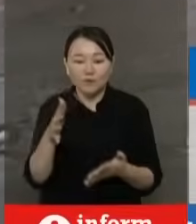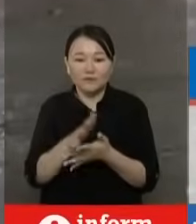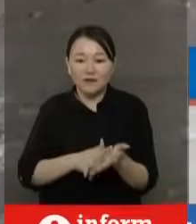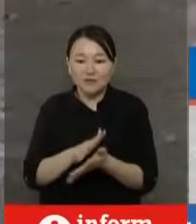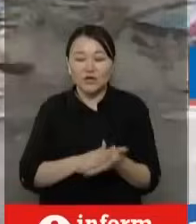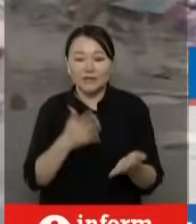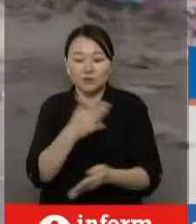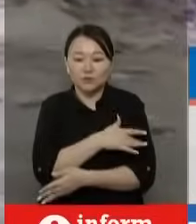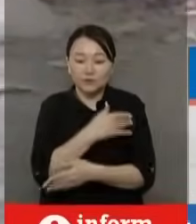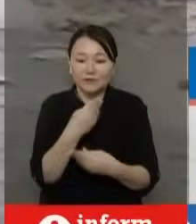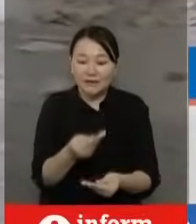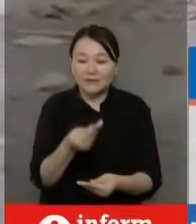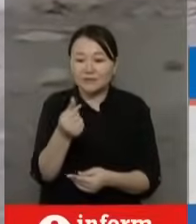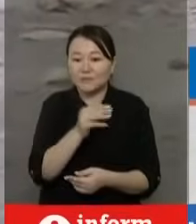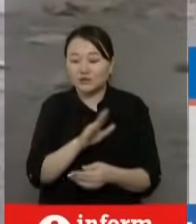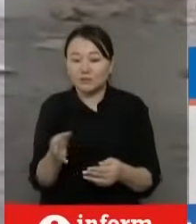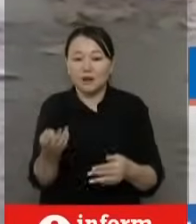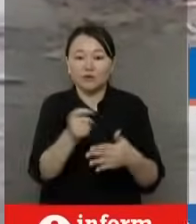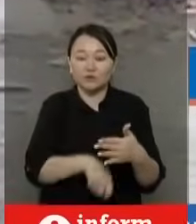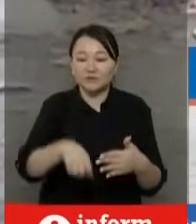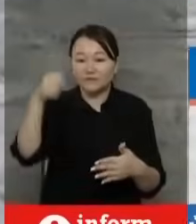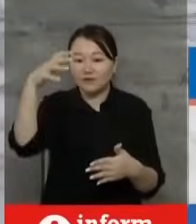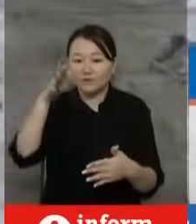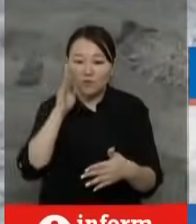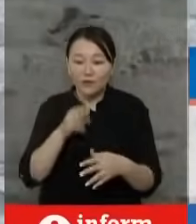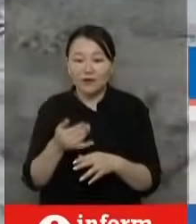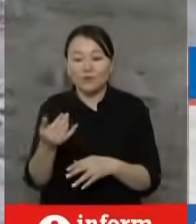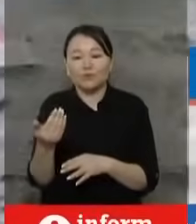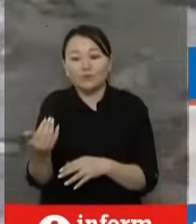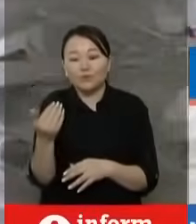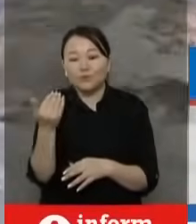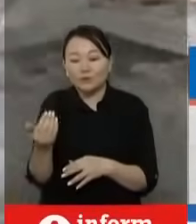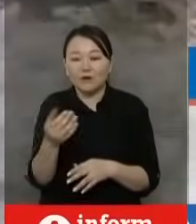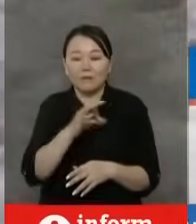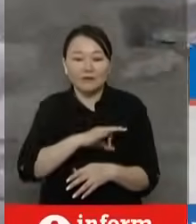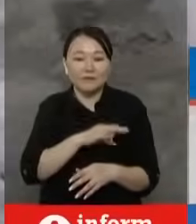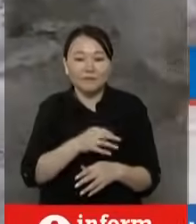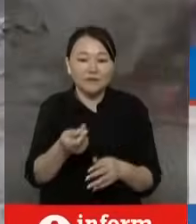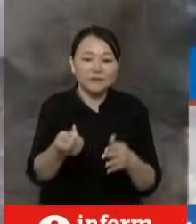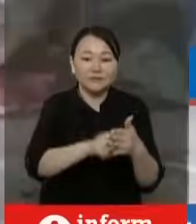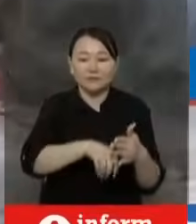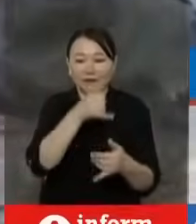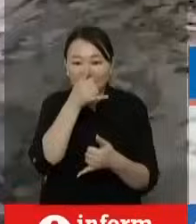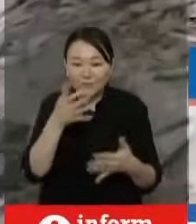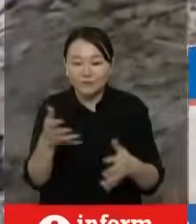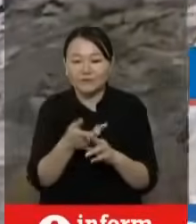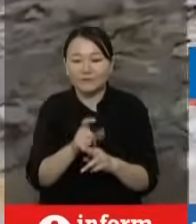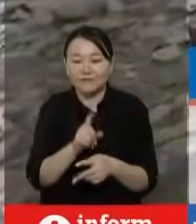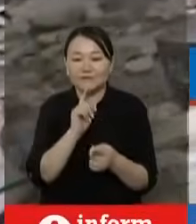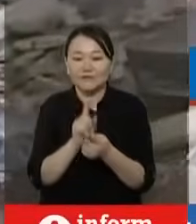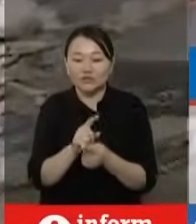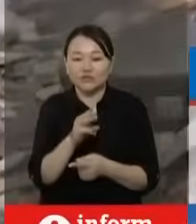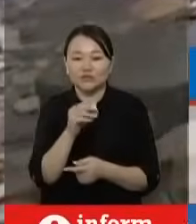другие услугодатели неплательщикам отключают свет или воду, то у этих рычагов воздействия на потребителей нет. Потребители же встретили инициативу в